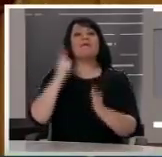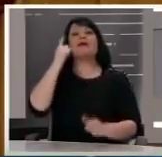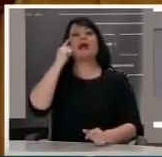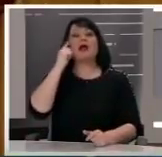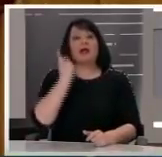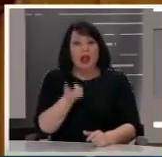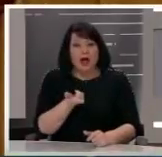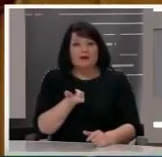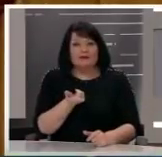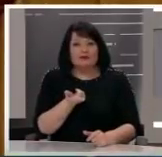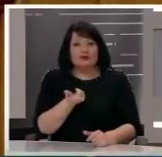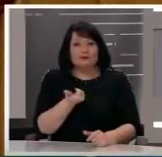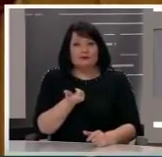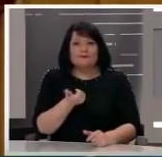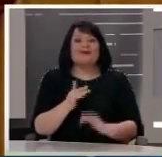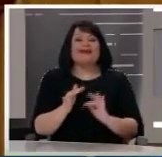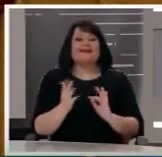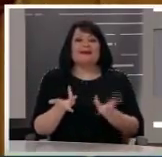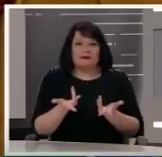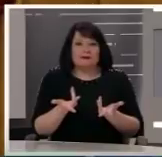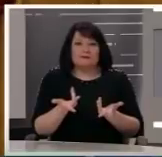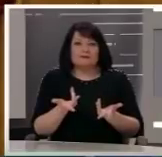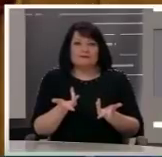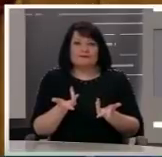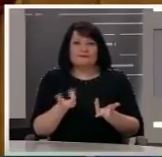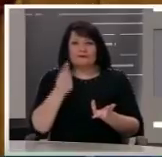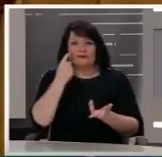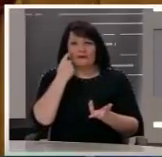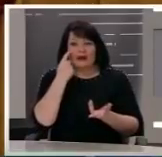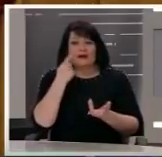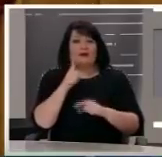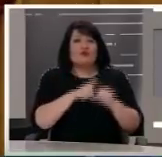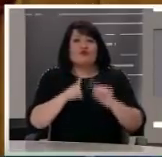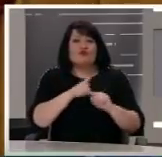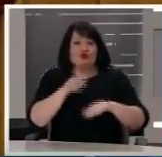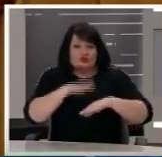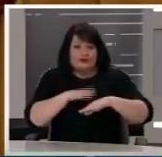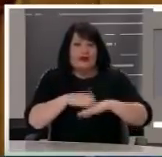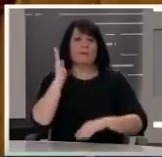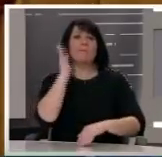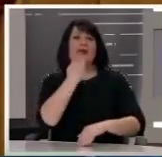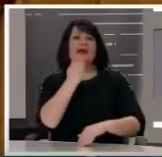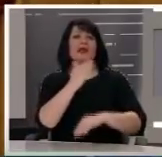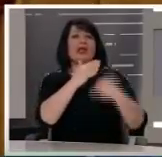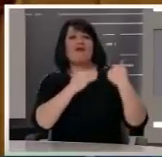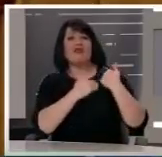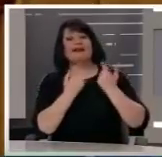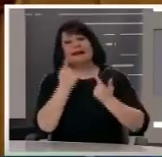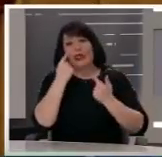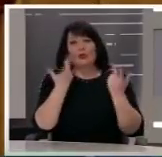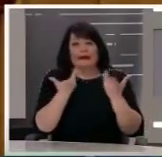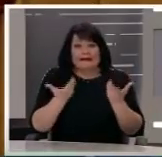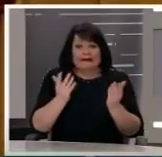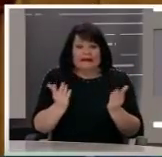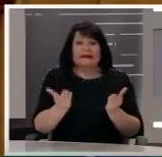μία αναφορά, η οποία θέλει να ερευνήσει ποινικές ευθύνες, το έθεσε από την αρχή, σε ένα ερώτημα, σε